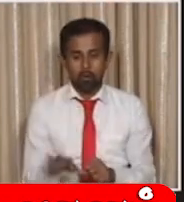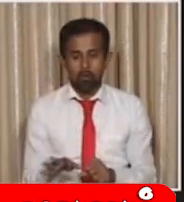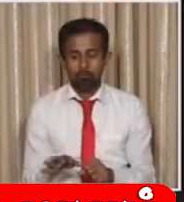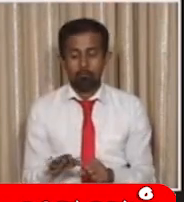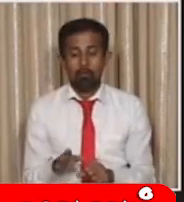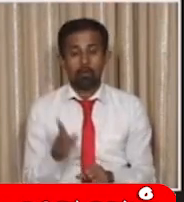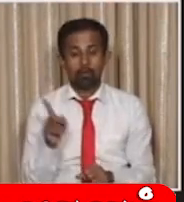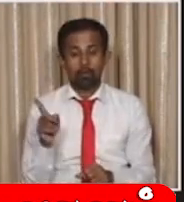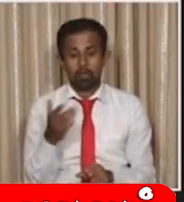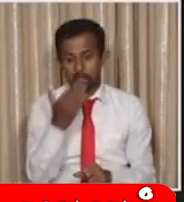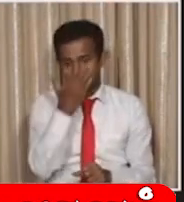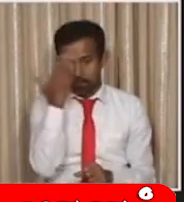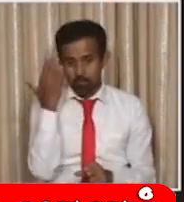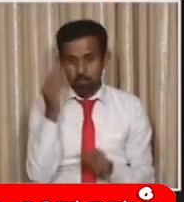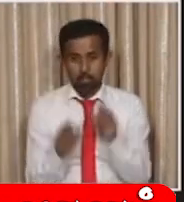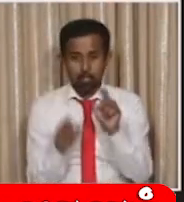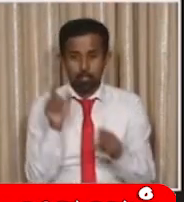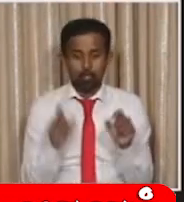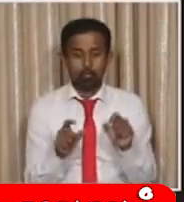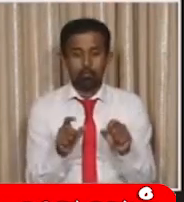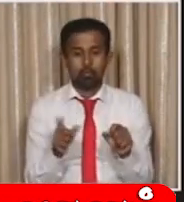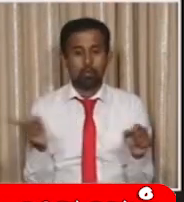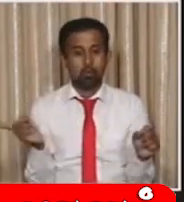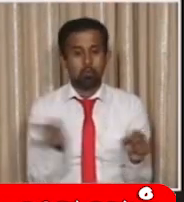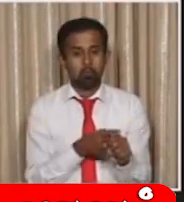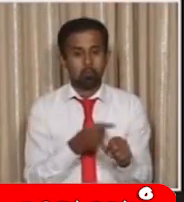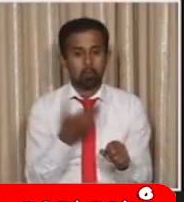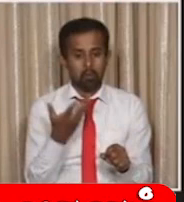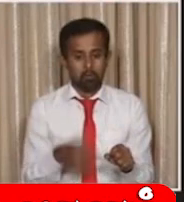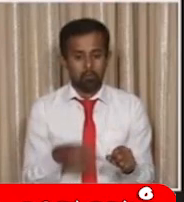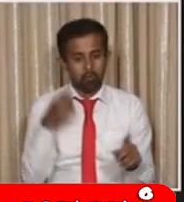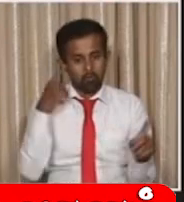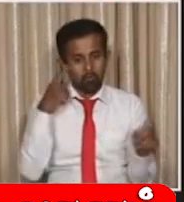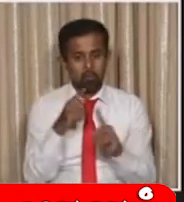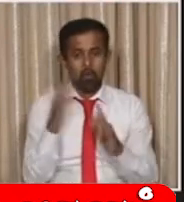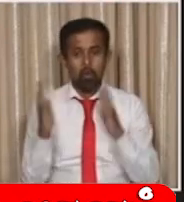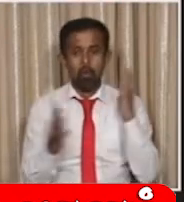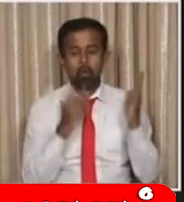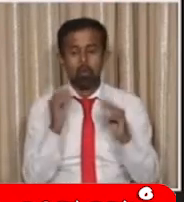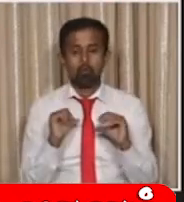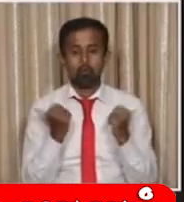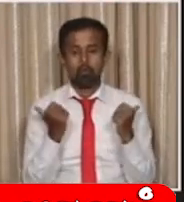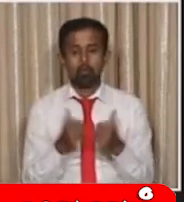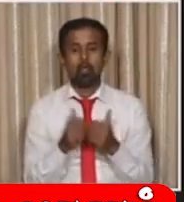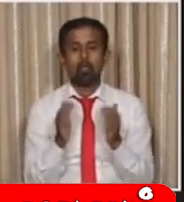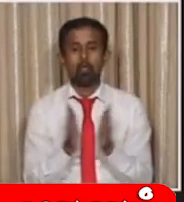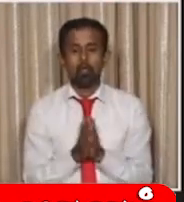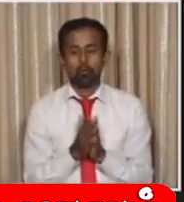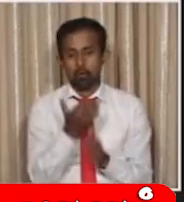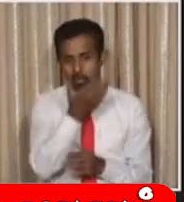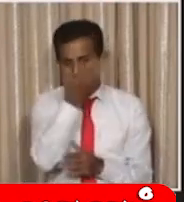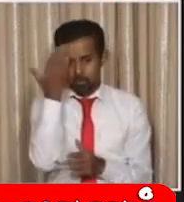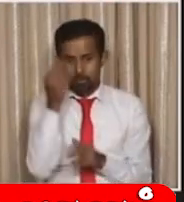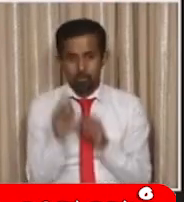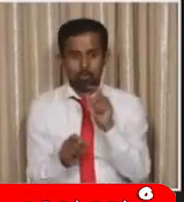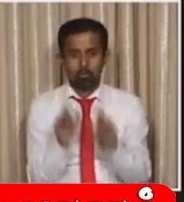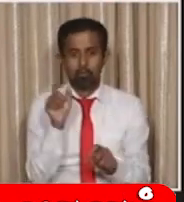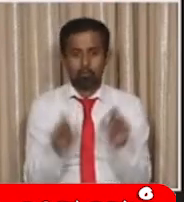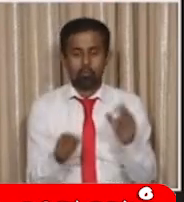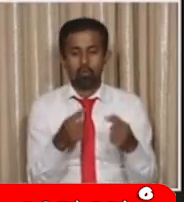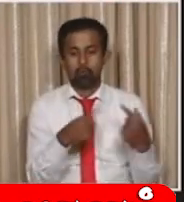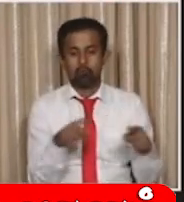நாளாக உலகங்களும் இருக்கிற தமிழர்கள் பல நாட்டு தலைவர்கள் இந்த